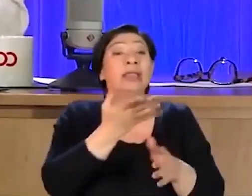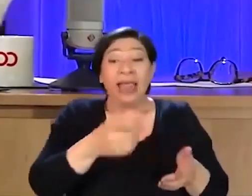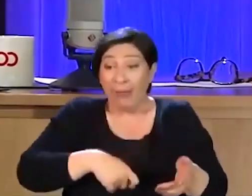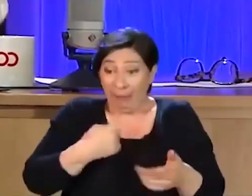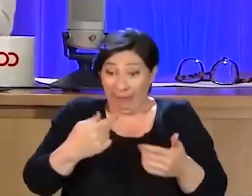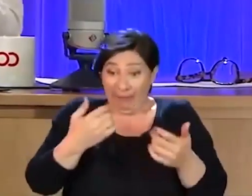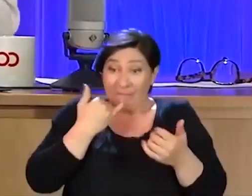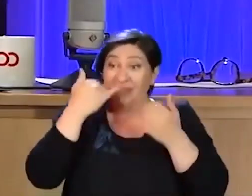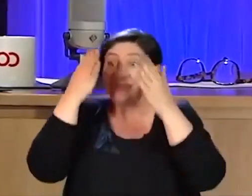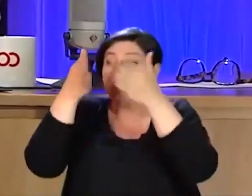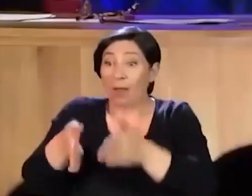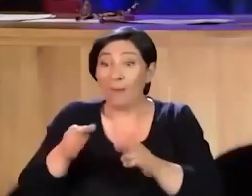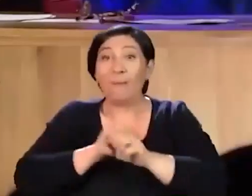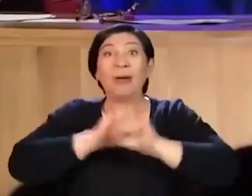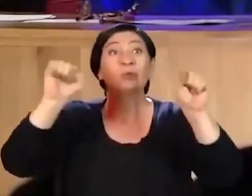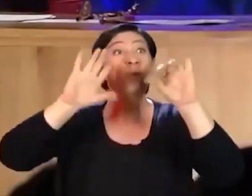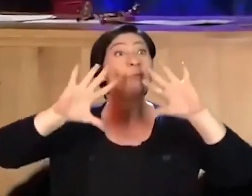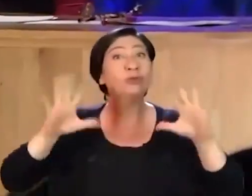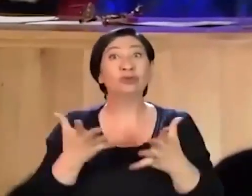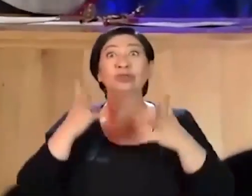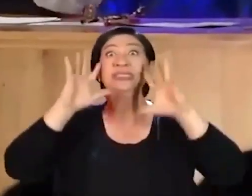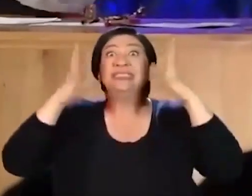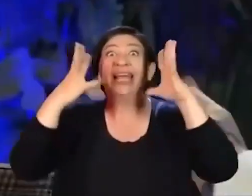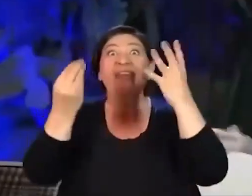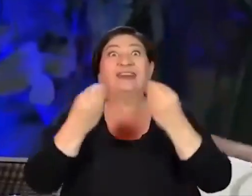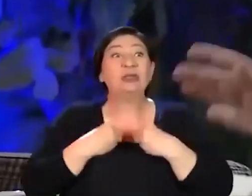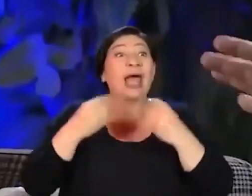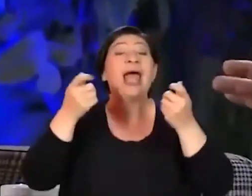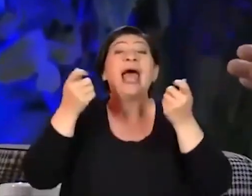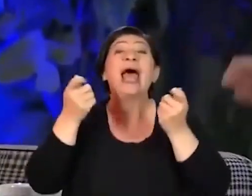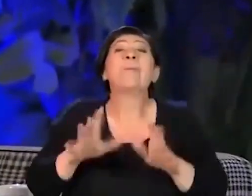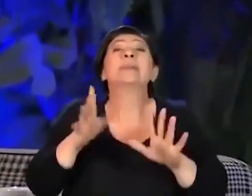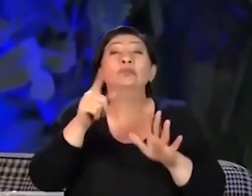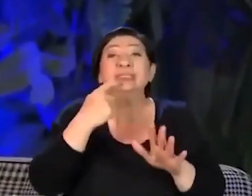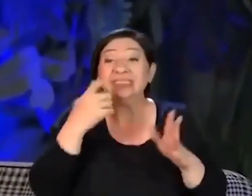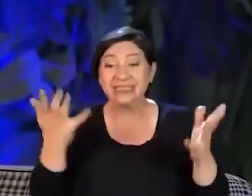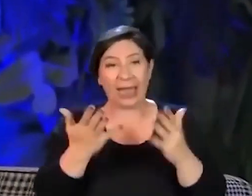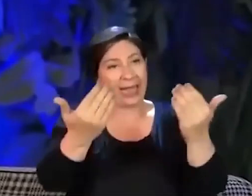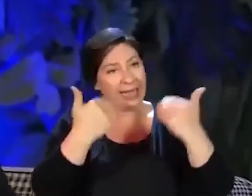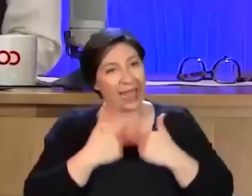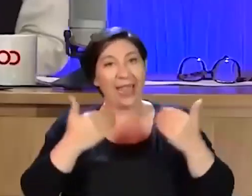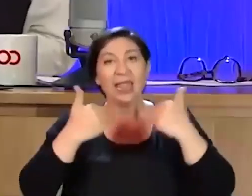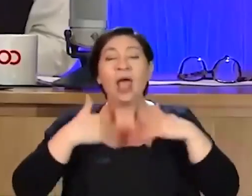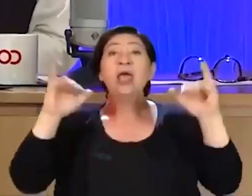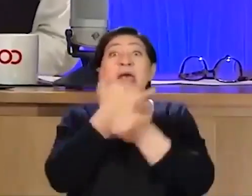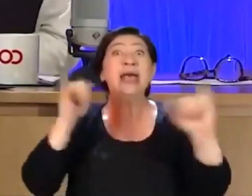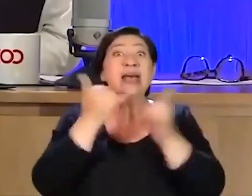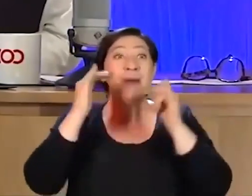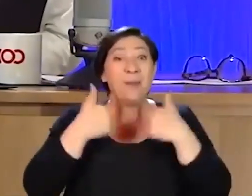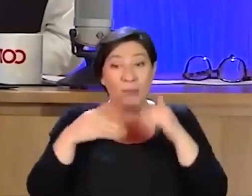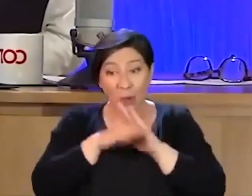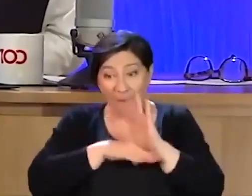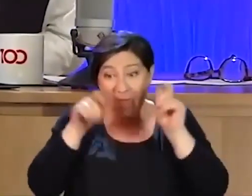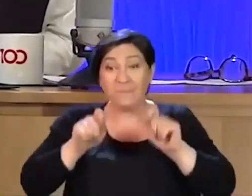show'unu patlatıyorsun, çıldırtıyorsun, yapmadın. Bunca yıldır benim programlarımda yapmadığın kalmadı